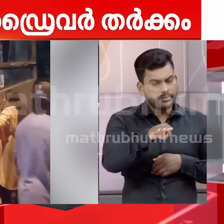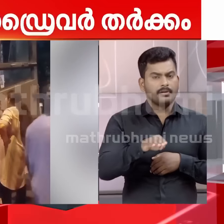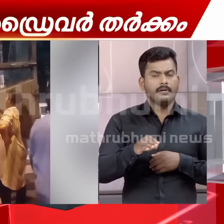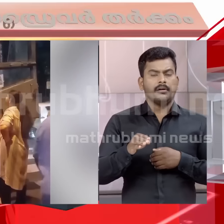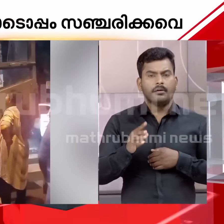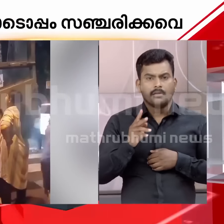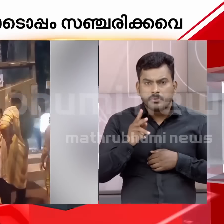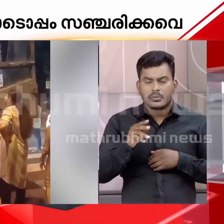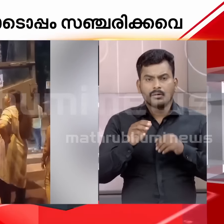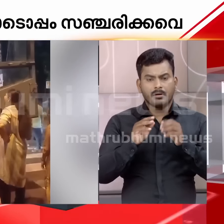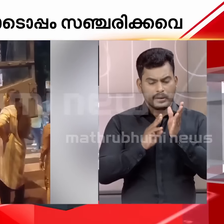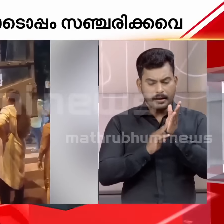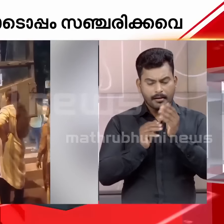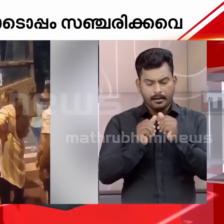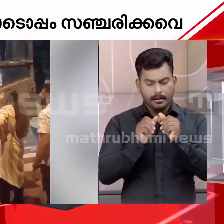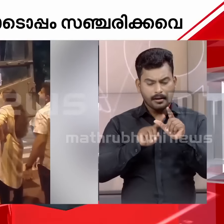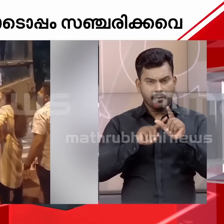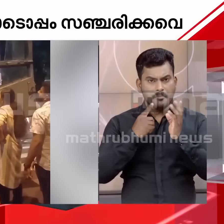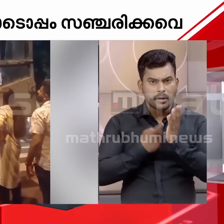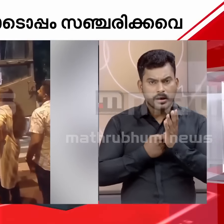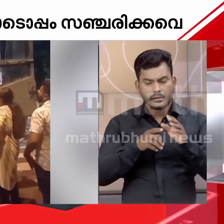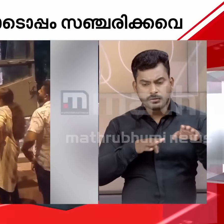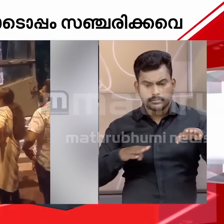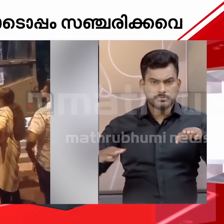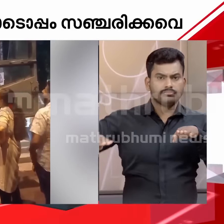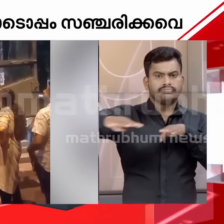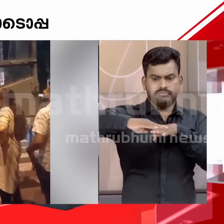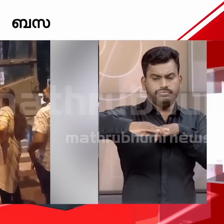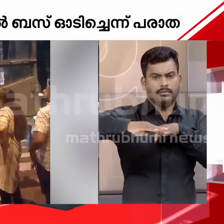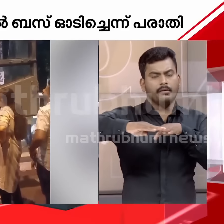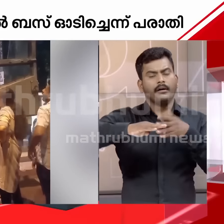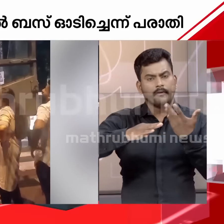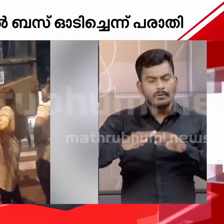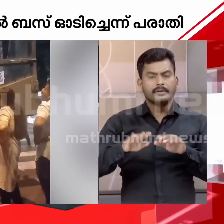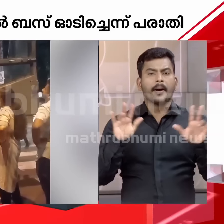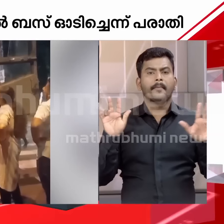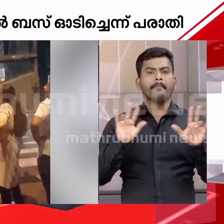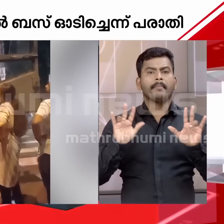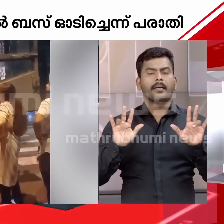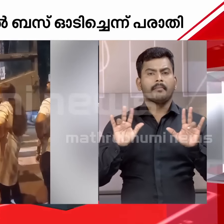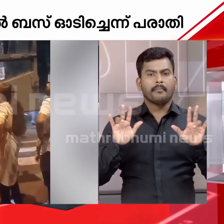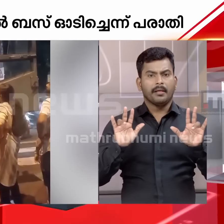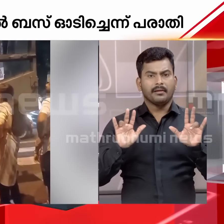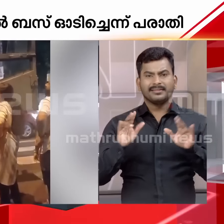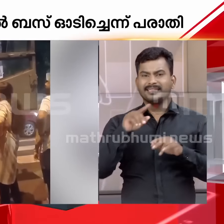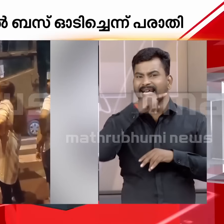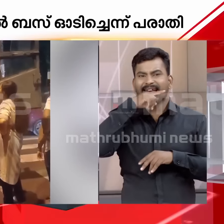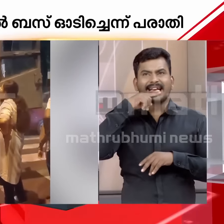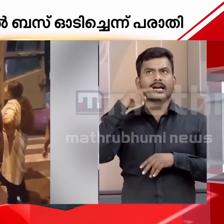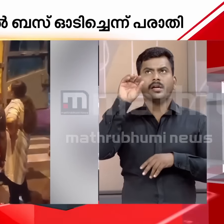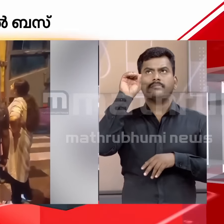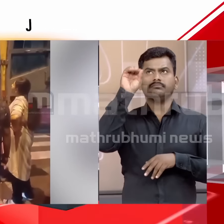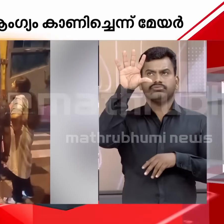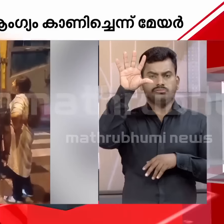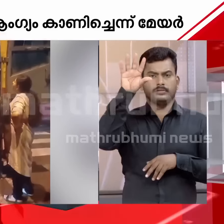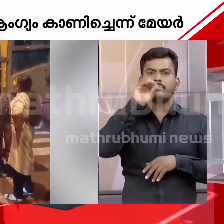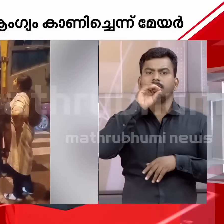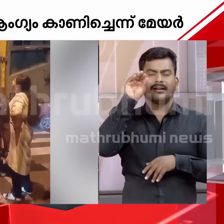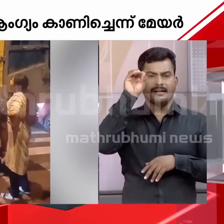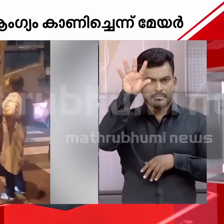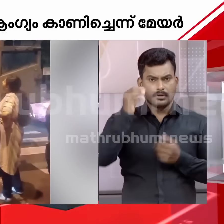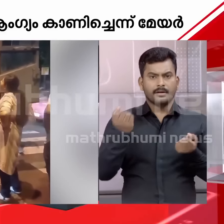വിഷയം ചോദ്യം ചെയ്യുന്നതിനിടയിലാണ് ഇത്തരത്തിലുള്ള തർക്കമുണ്ടാകുന്നത്. ഇത് സംഭവിക്കുന്നത് പാളയത്ത് റെഡ് സിഗ്നലുണ്ട്. ആ റെഡ് സിഗ്നലിൽ വണ്ടിൽ